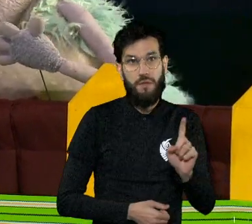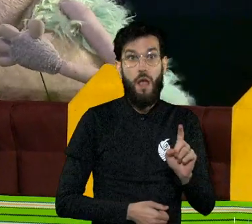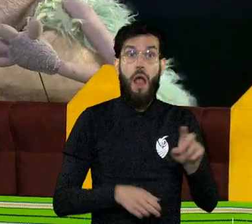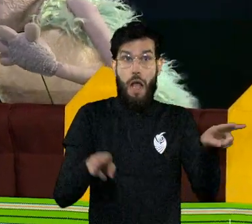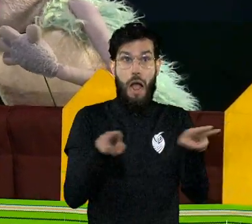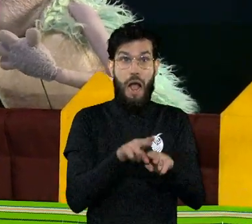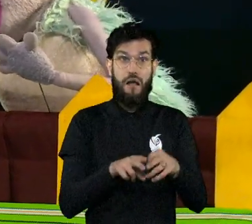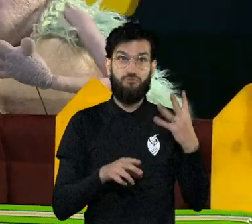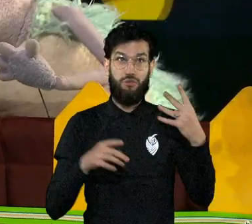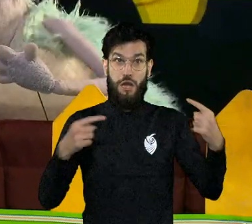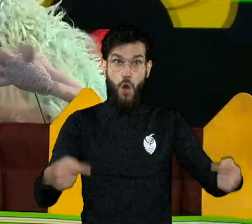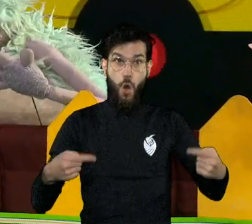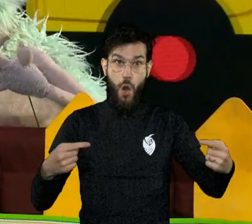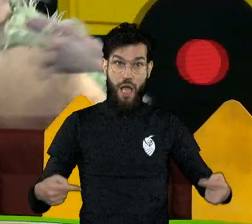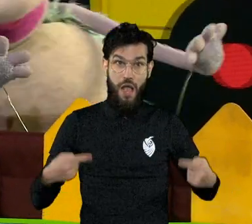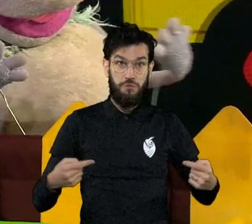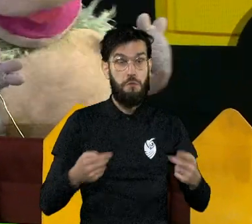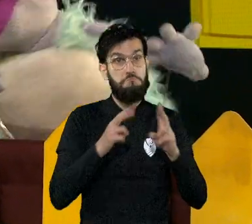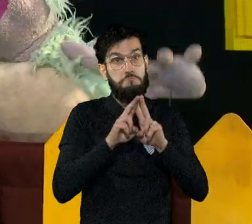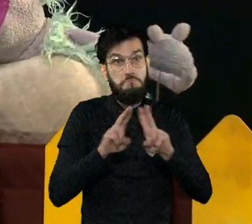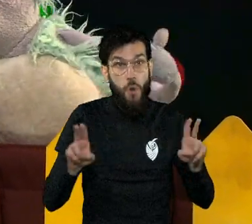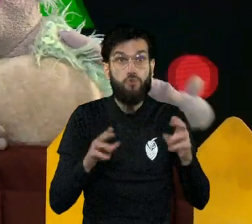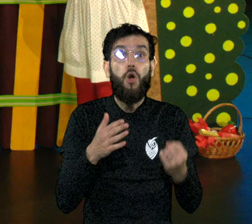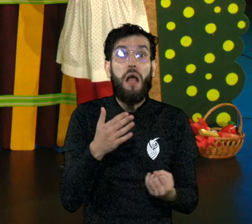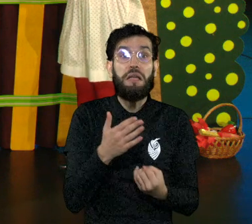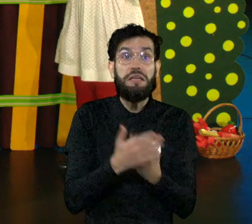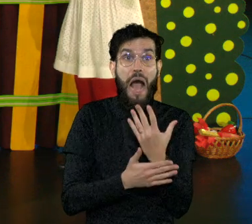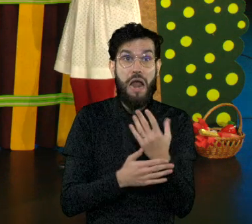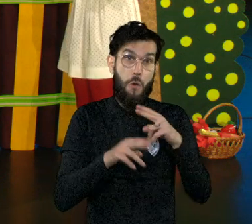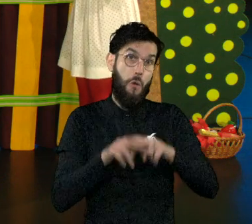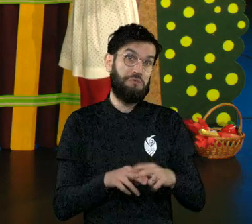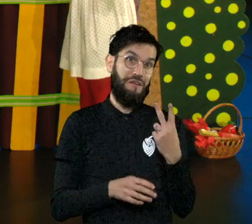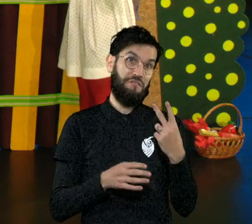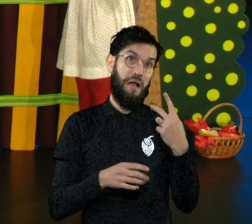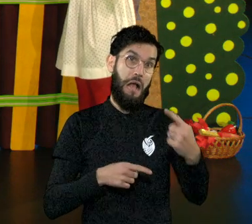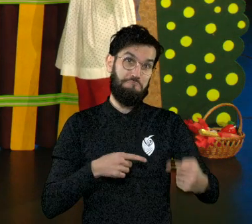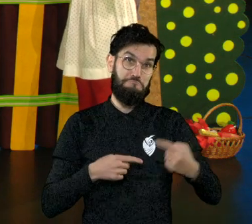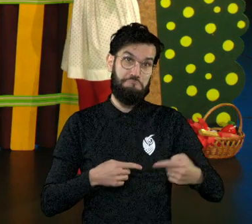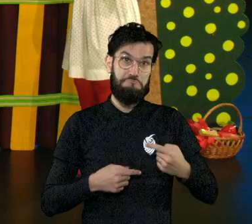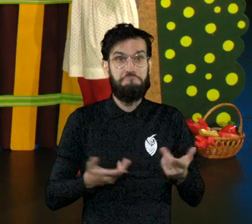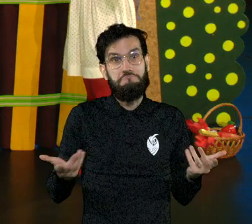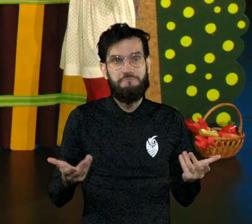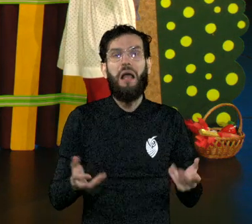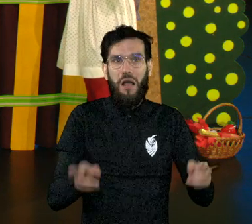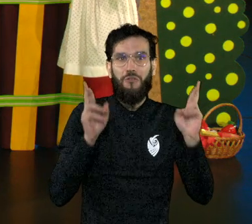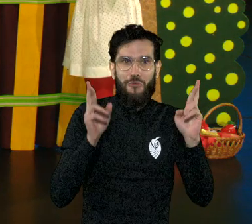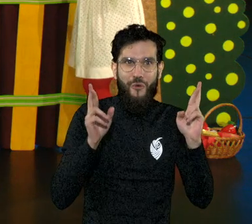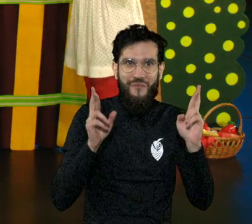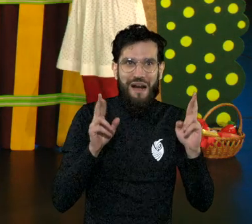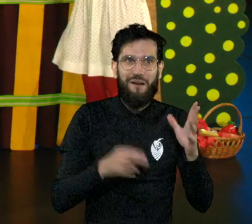4 kolesa. No a možno na jar ostanú už len tie dve hlavné však. No tak to dúfam, to už budem